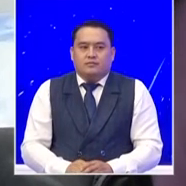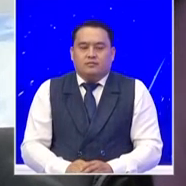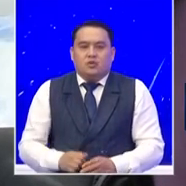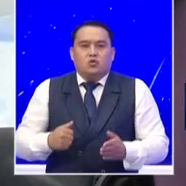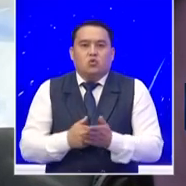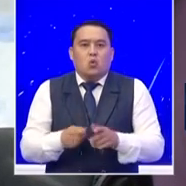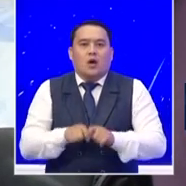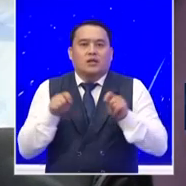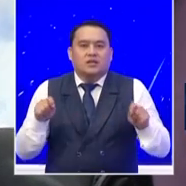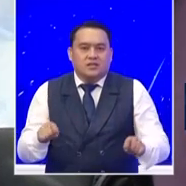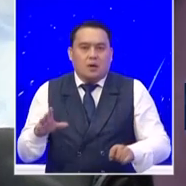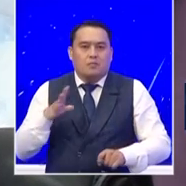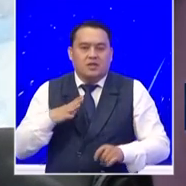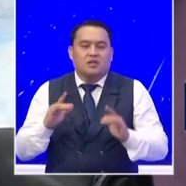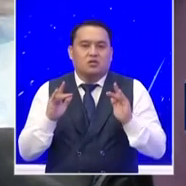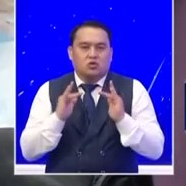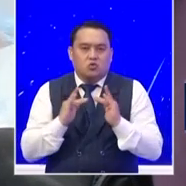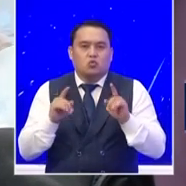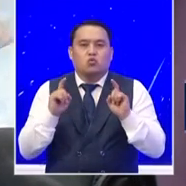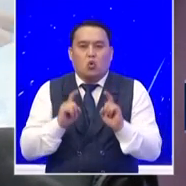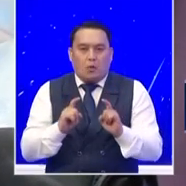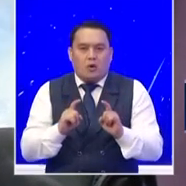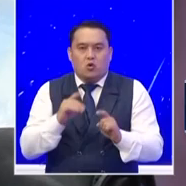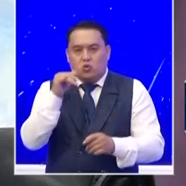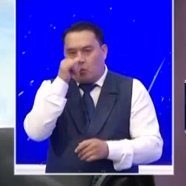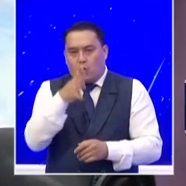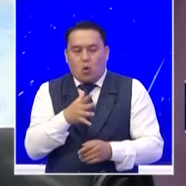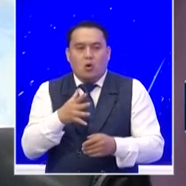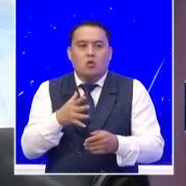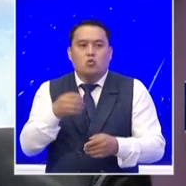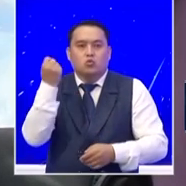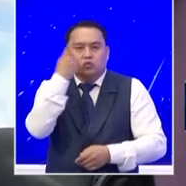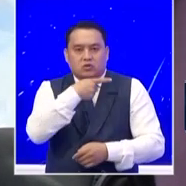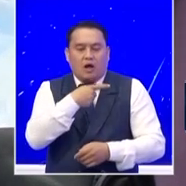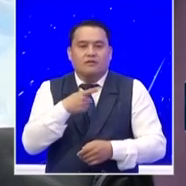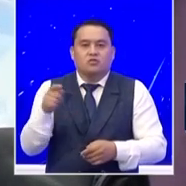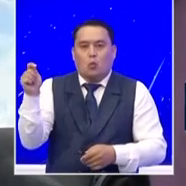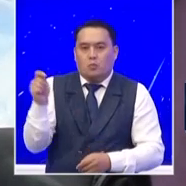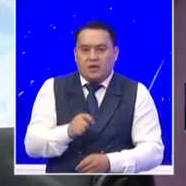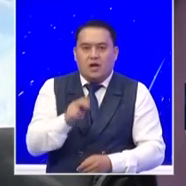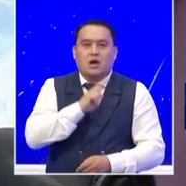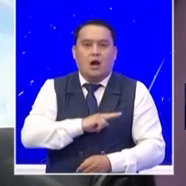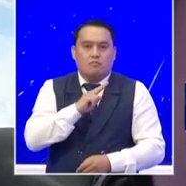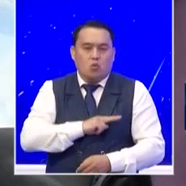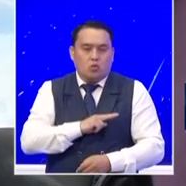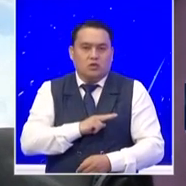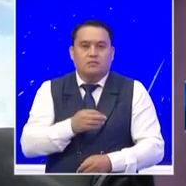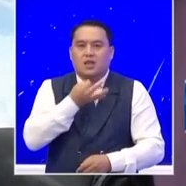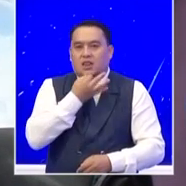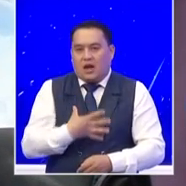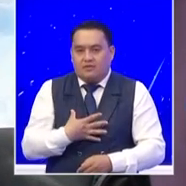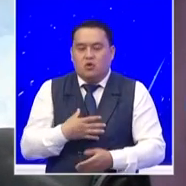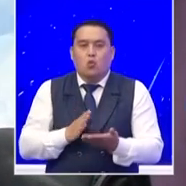До открытия цеха я сидела дома. Умела шить, но не было оборудования. Узнав о наборе, пришла сюда. Работа не пыльная, мне